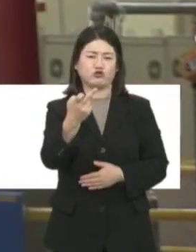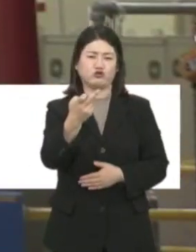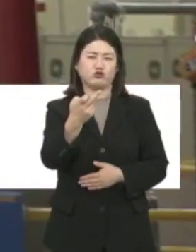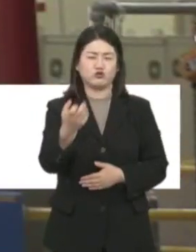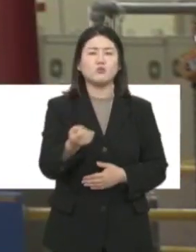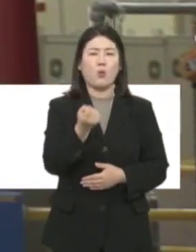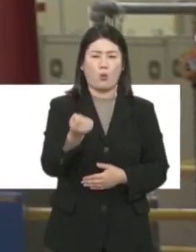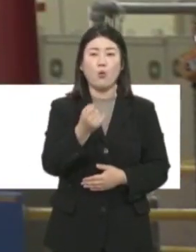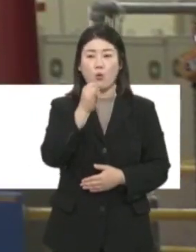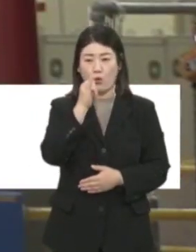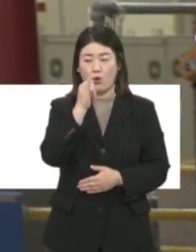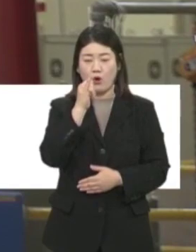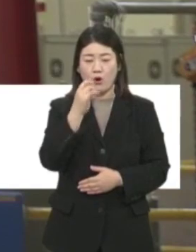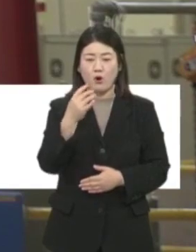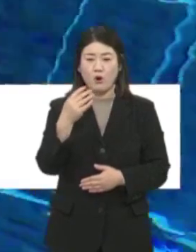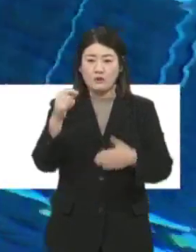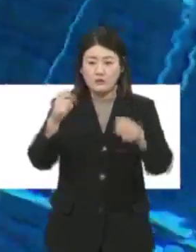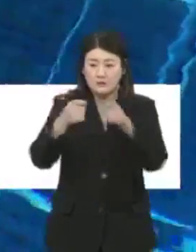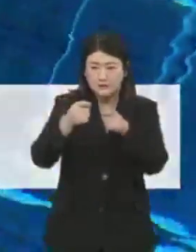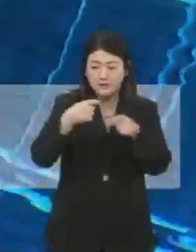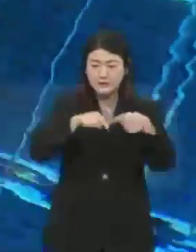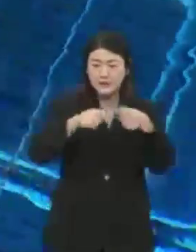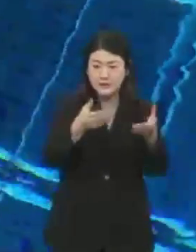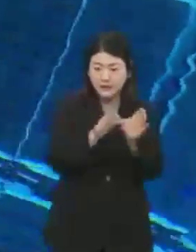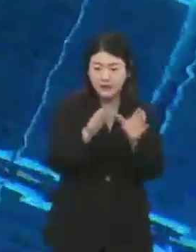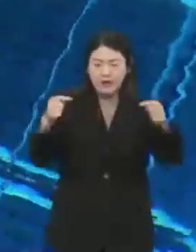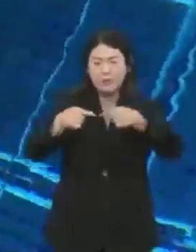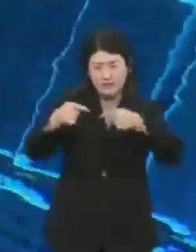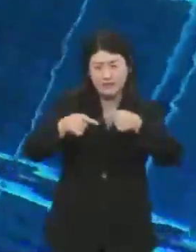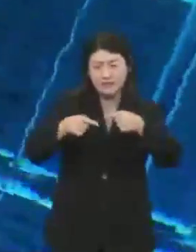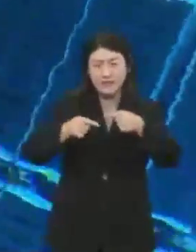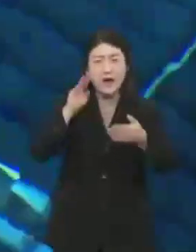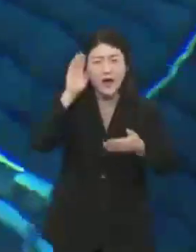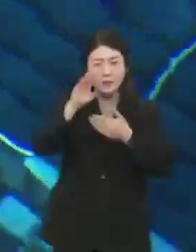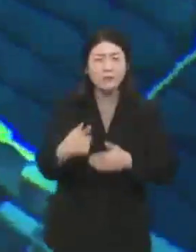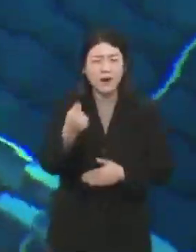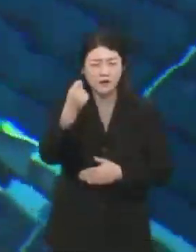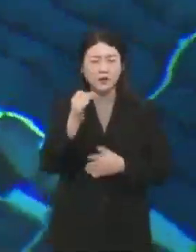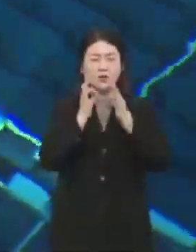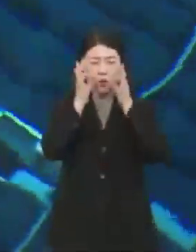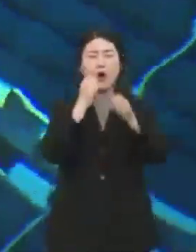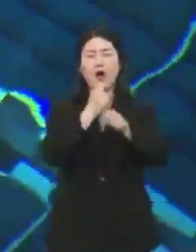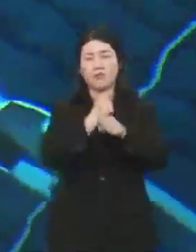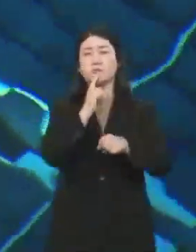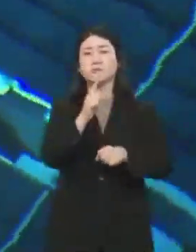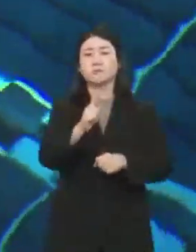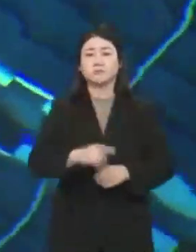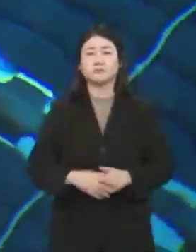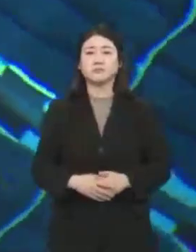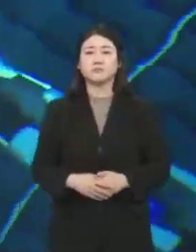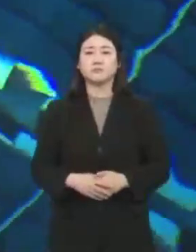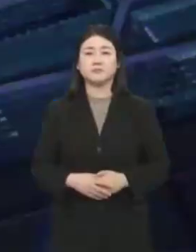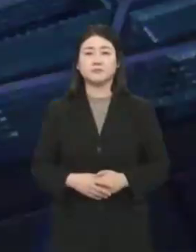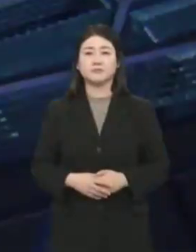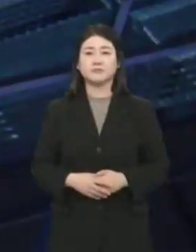보유하고 있는 상태라며 원전 인근 지자체와 지속적인 협의를 통해 조속히 반환될 수 있도록 하겠다고